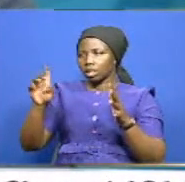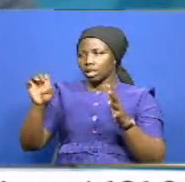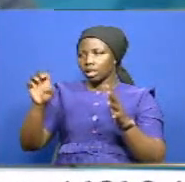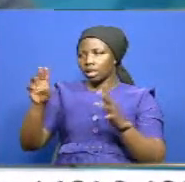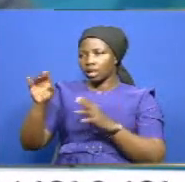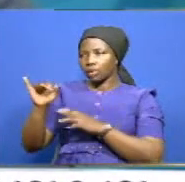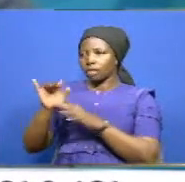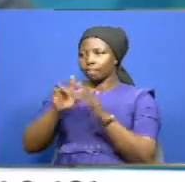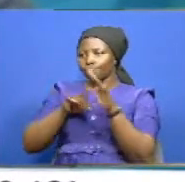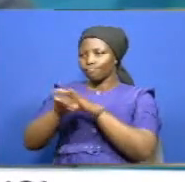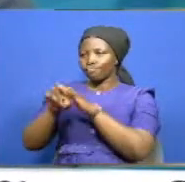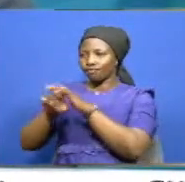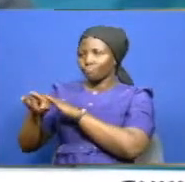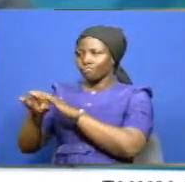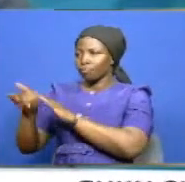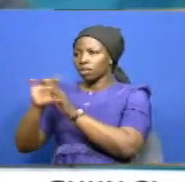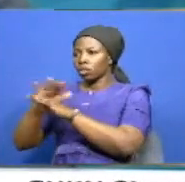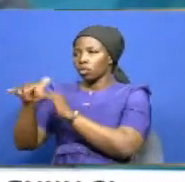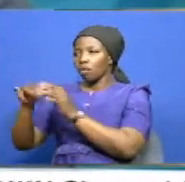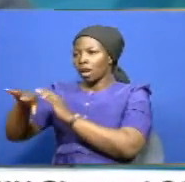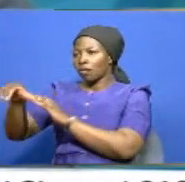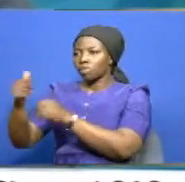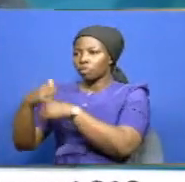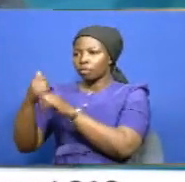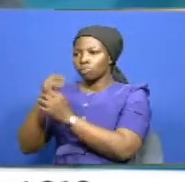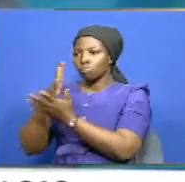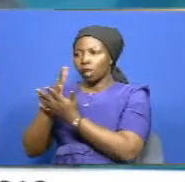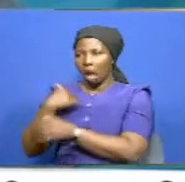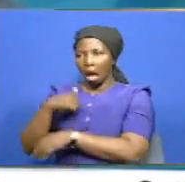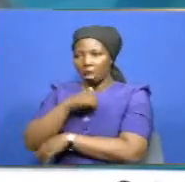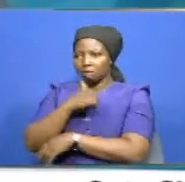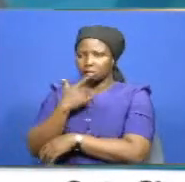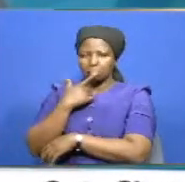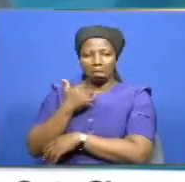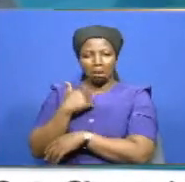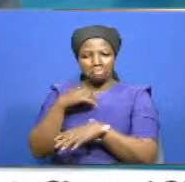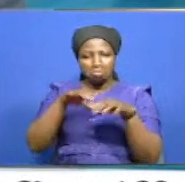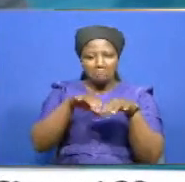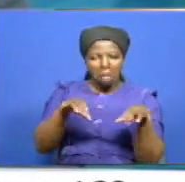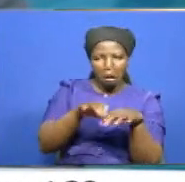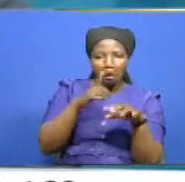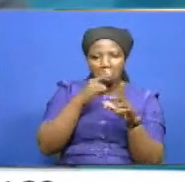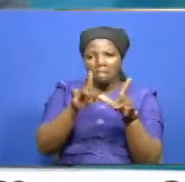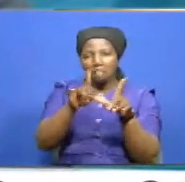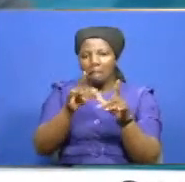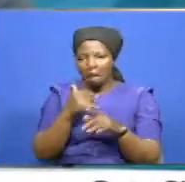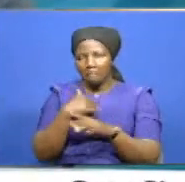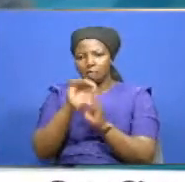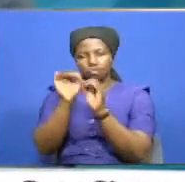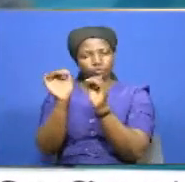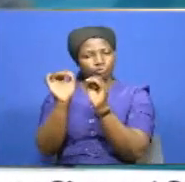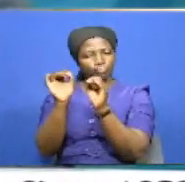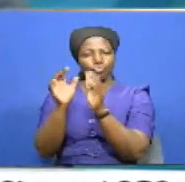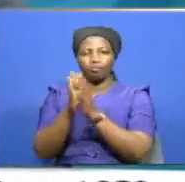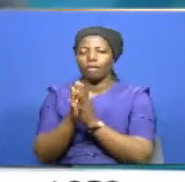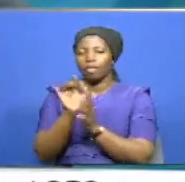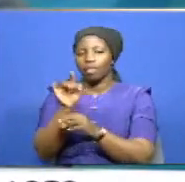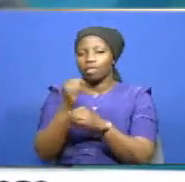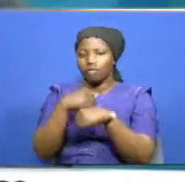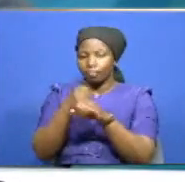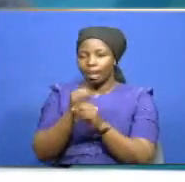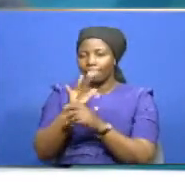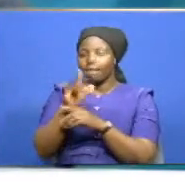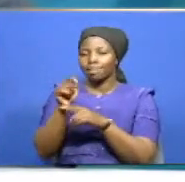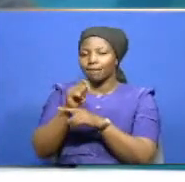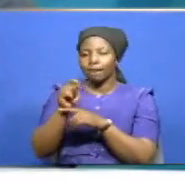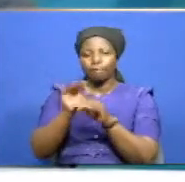tuwe na tusisema tuna plumbers, tusisema na watu tuna plumbers wana certificate, na hiyo tafanya tupeleke hii training